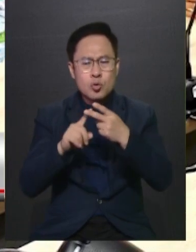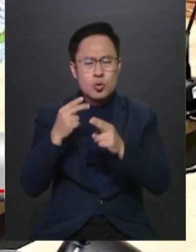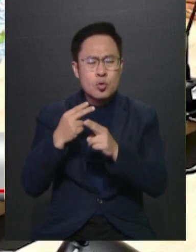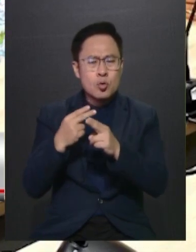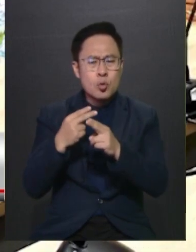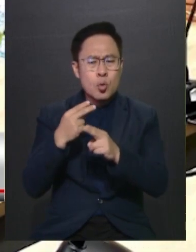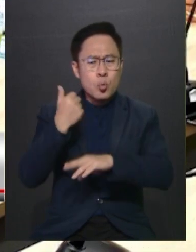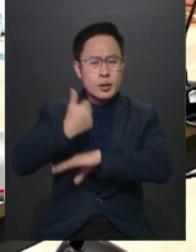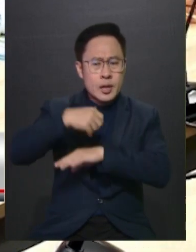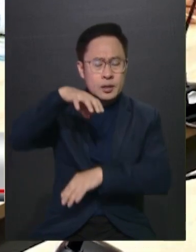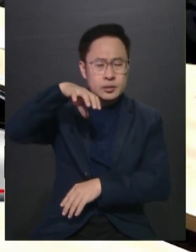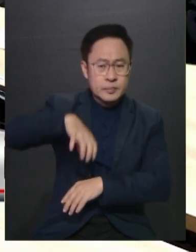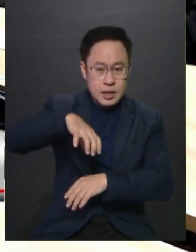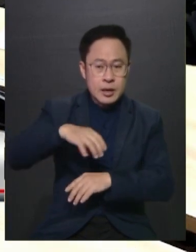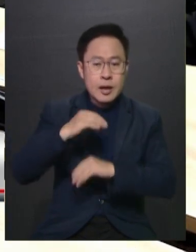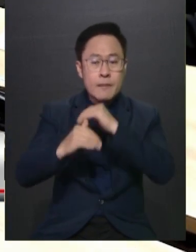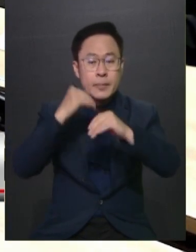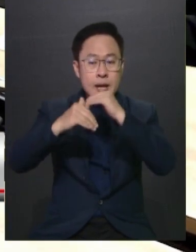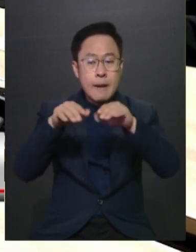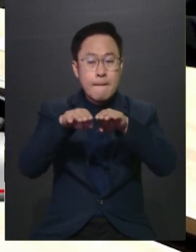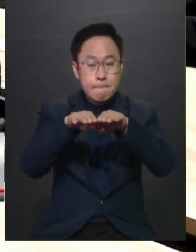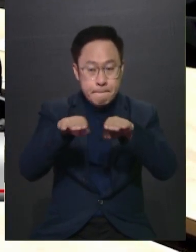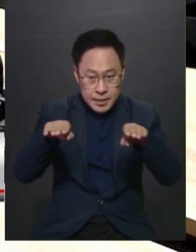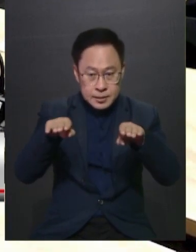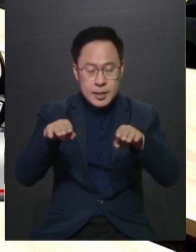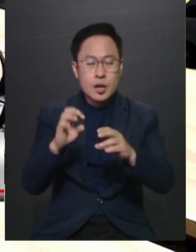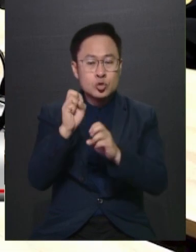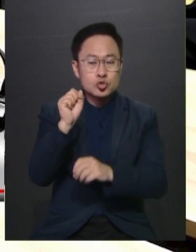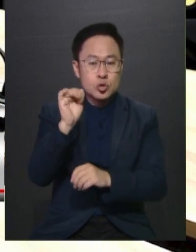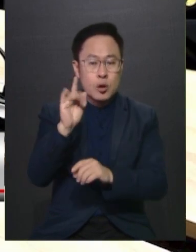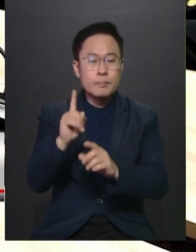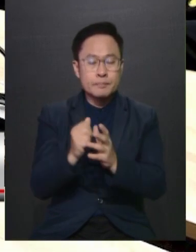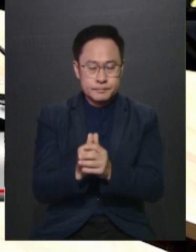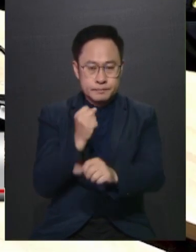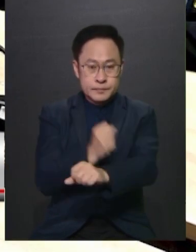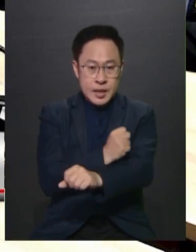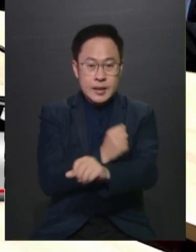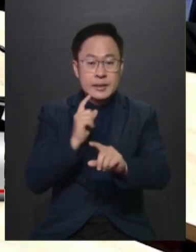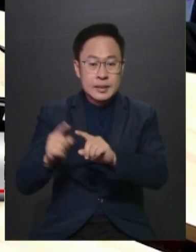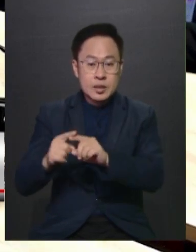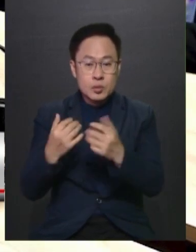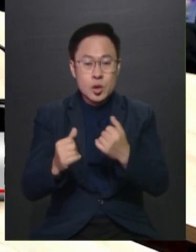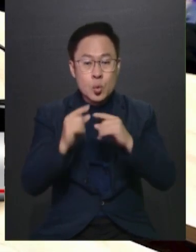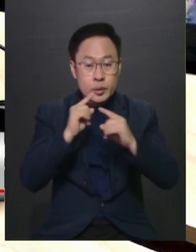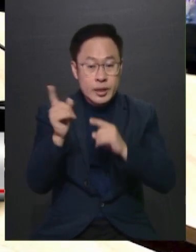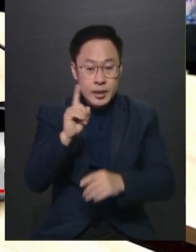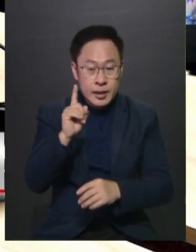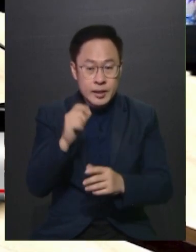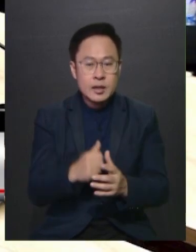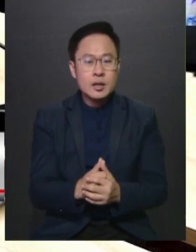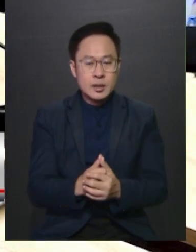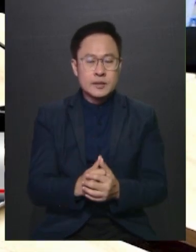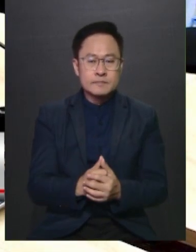ไรค่ะผู้อำนวยการกองพัฒนามาตรฐานและทดสอบฝีมือแรงงานค่ะสาระการประชุมนะคะเพื่อที่จะห